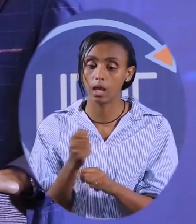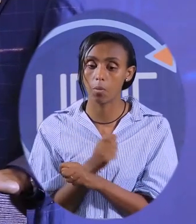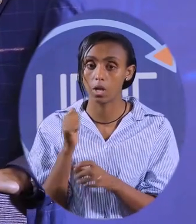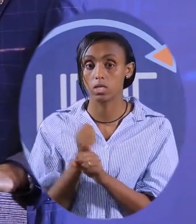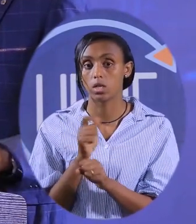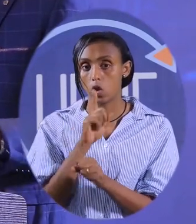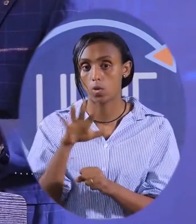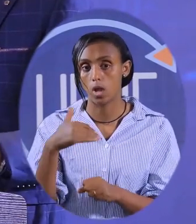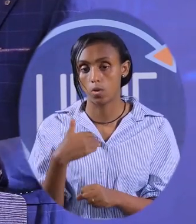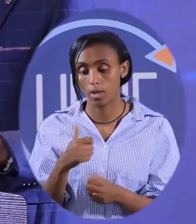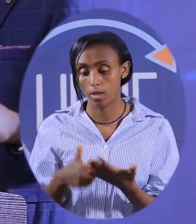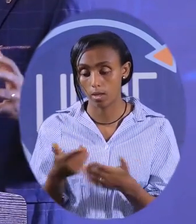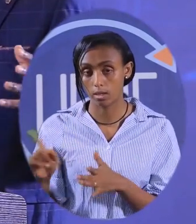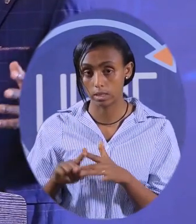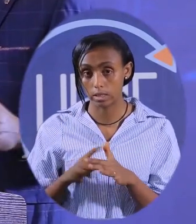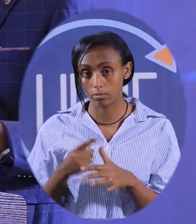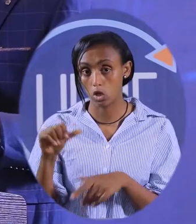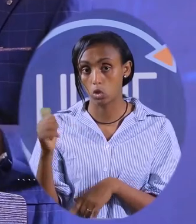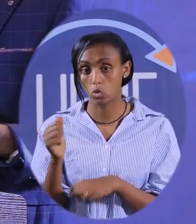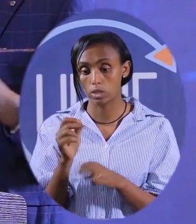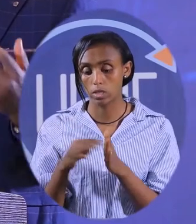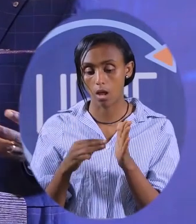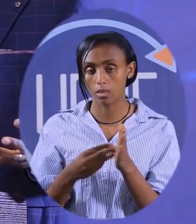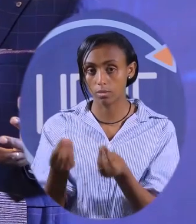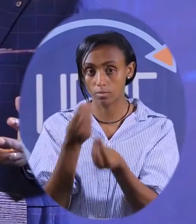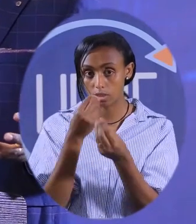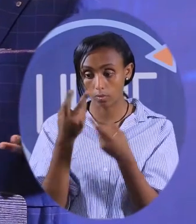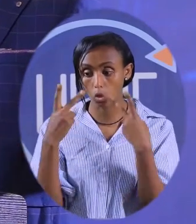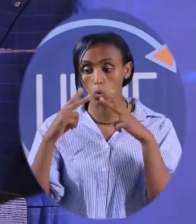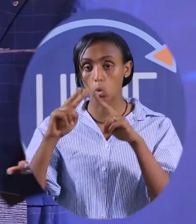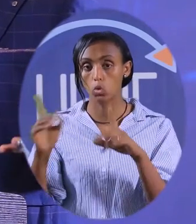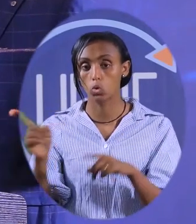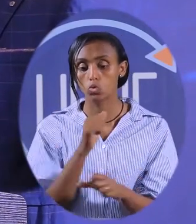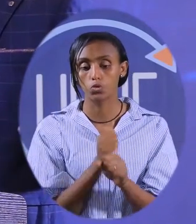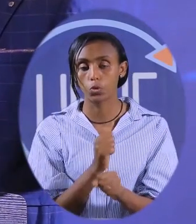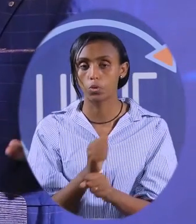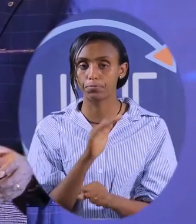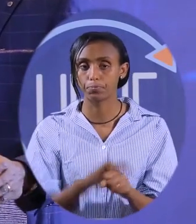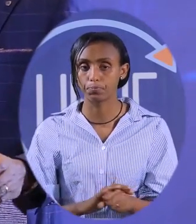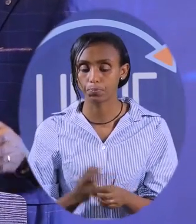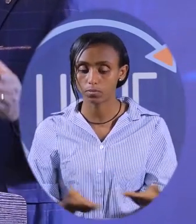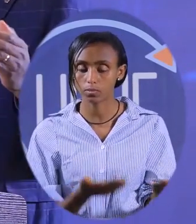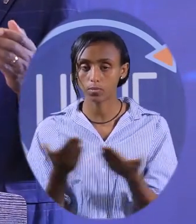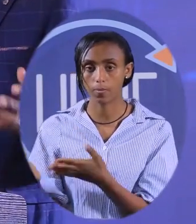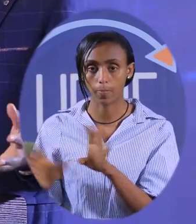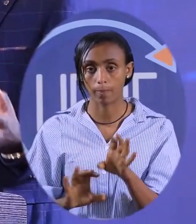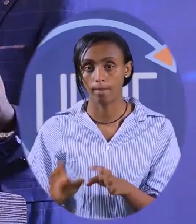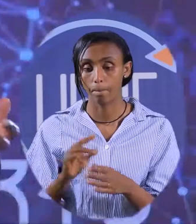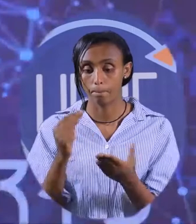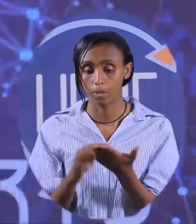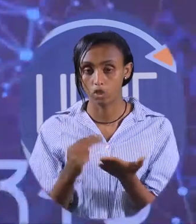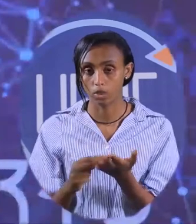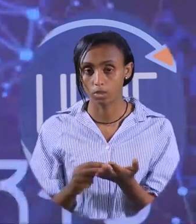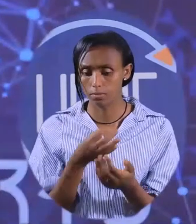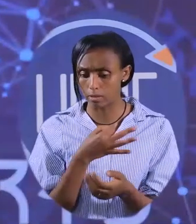ያለው። ይሄ እንግዲህ በሌሎች ሥርዓተ ምግብ ተኮር የሆኑ ስራዎች የሚመደበው በጀት